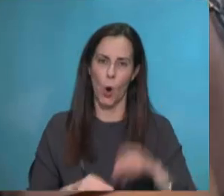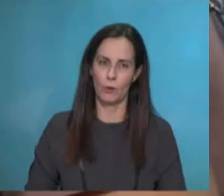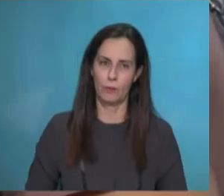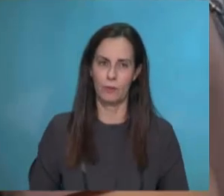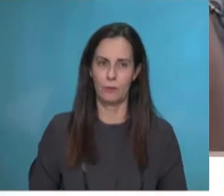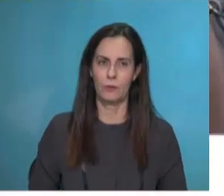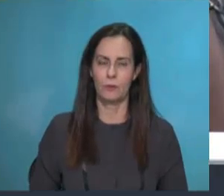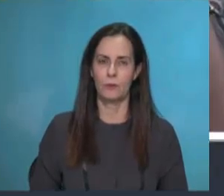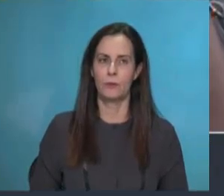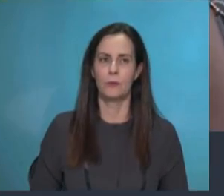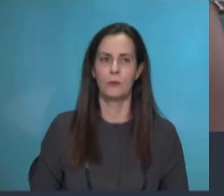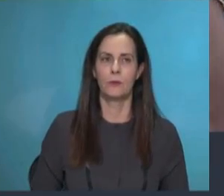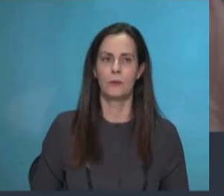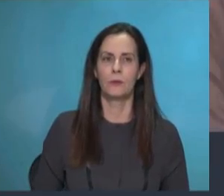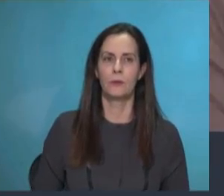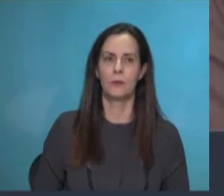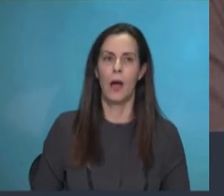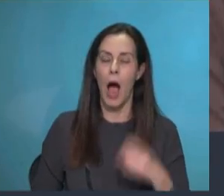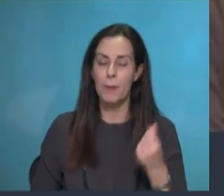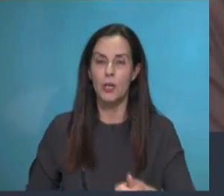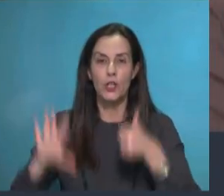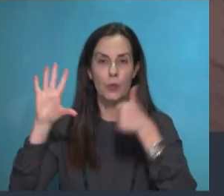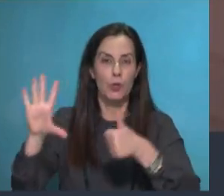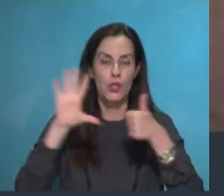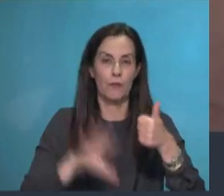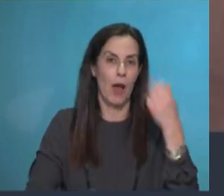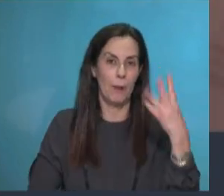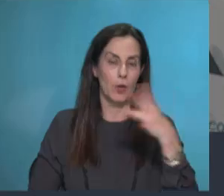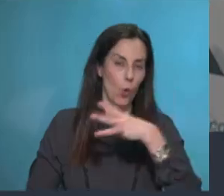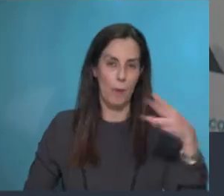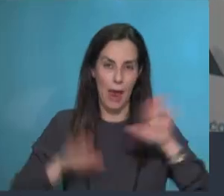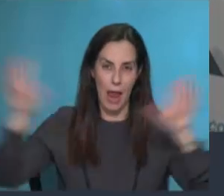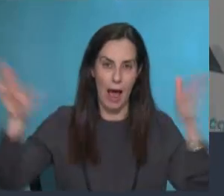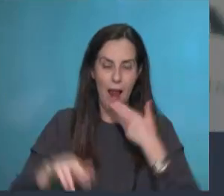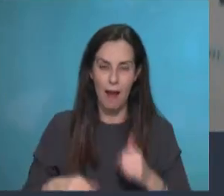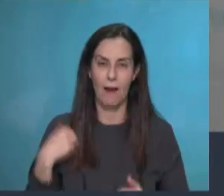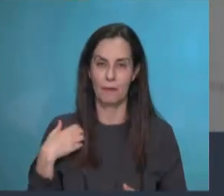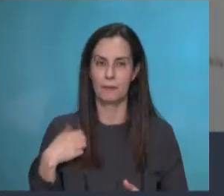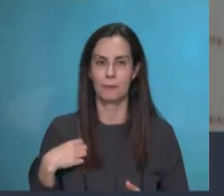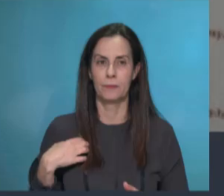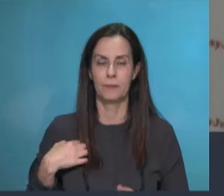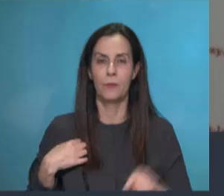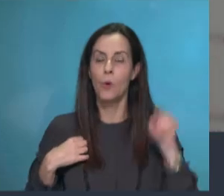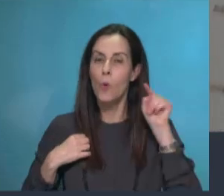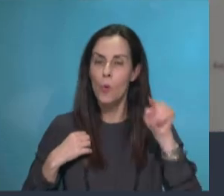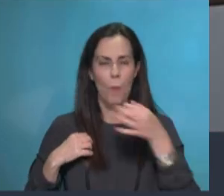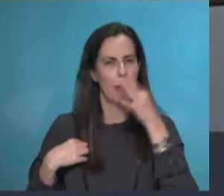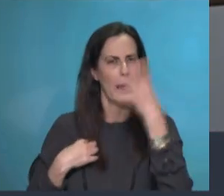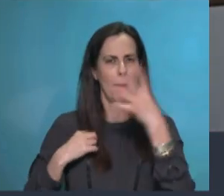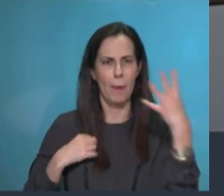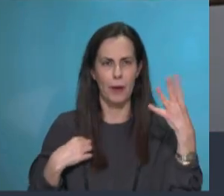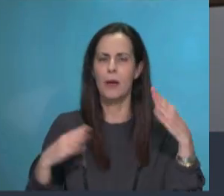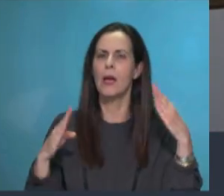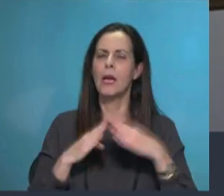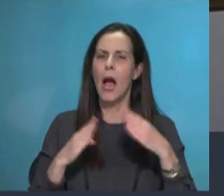וואו. וואו, וואו, וואו, המחירים. 664 יורו באל על. אמיר לנגה בן 44